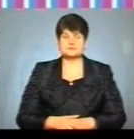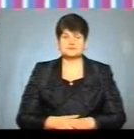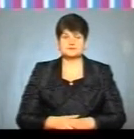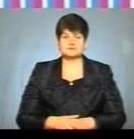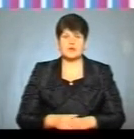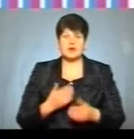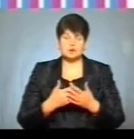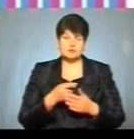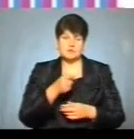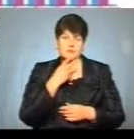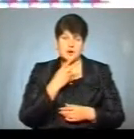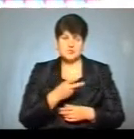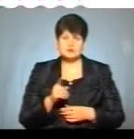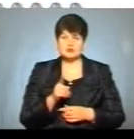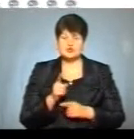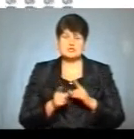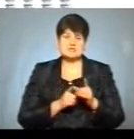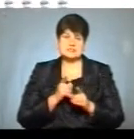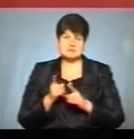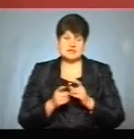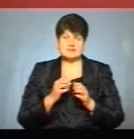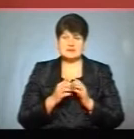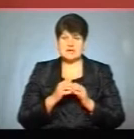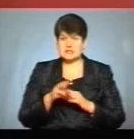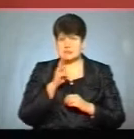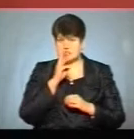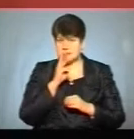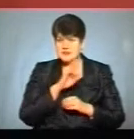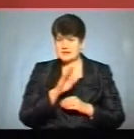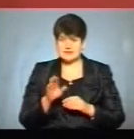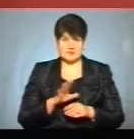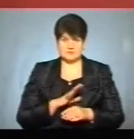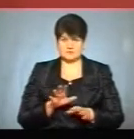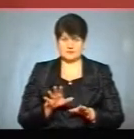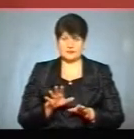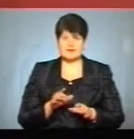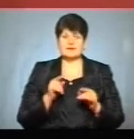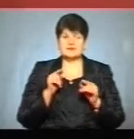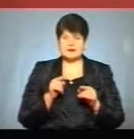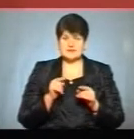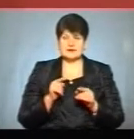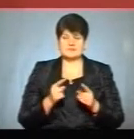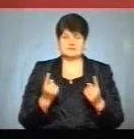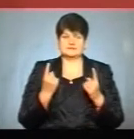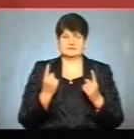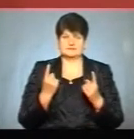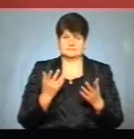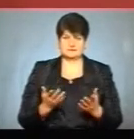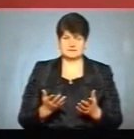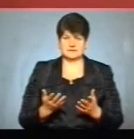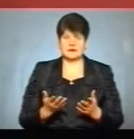Тобто ми бачимо, що зміни в середній заробітній платі не відбулися. Такі кардинальні, скажімо так.